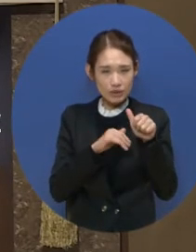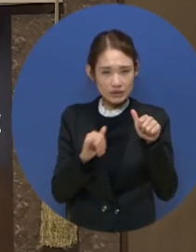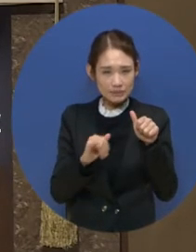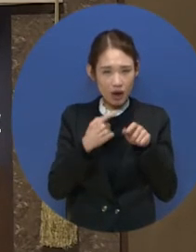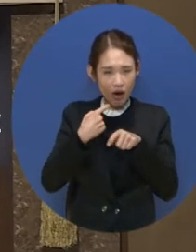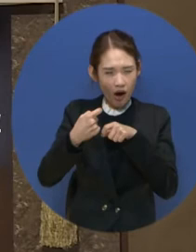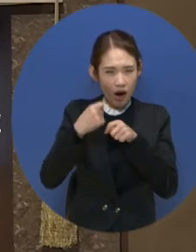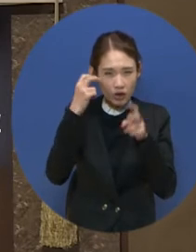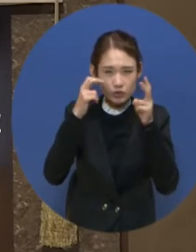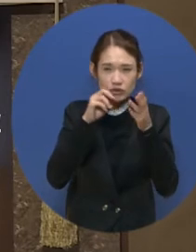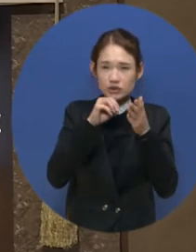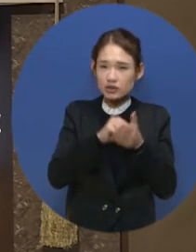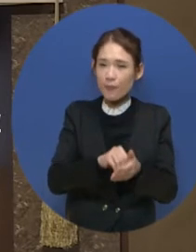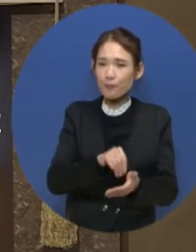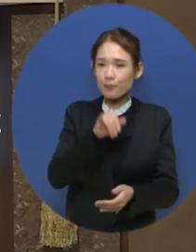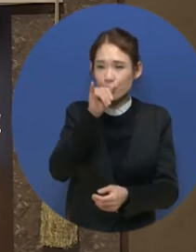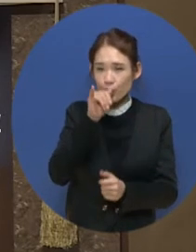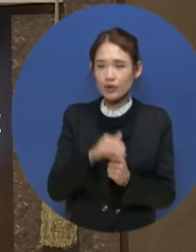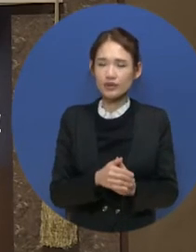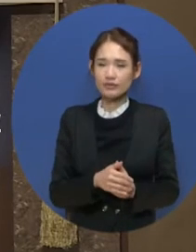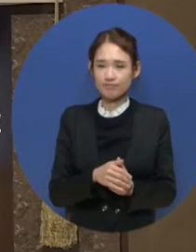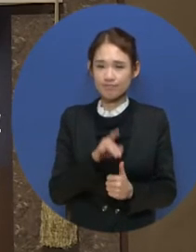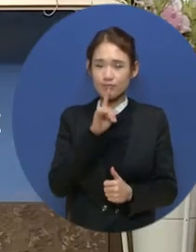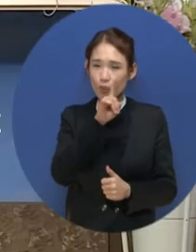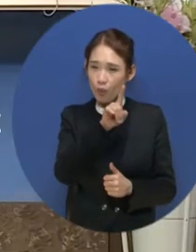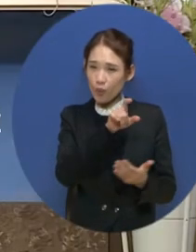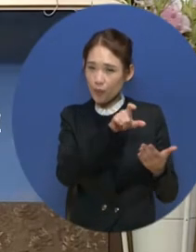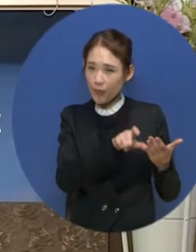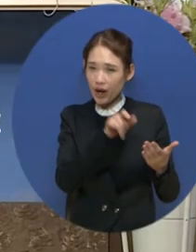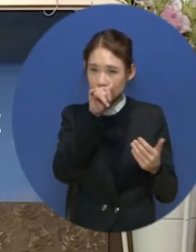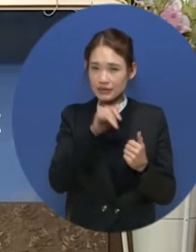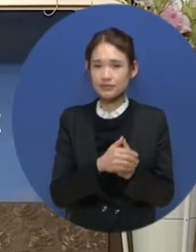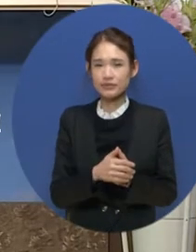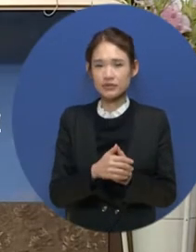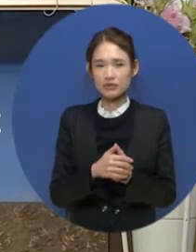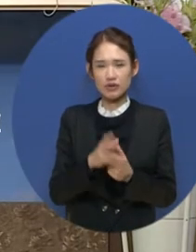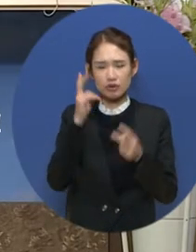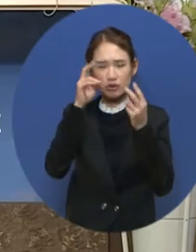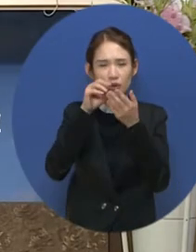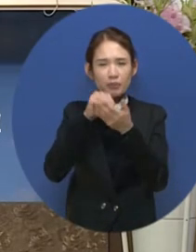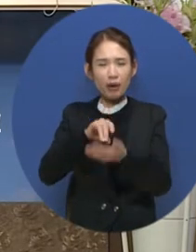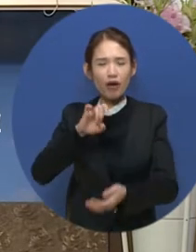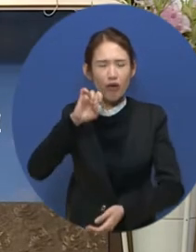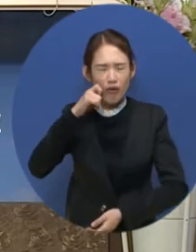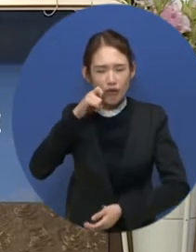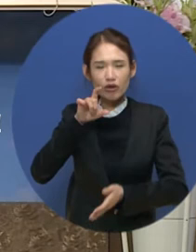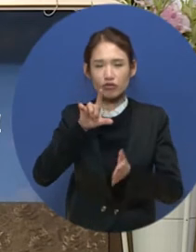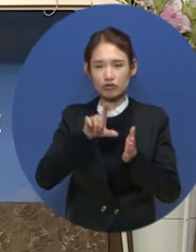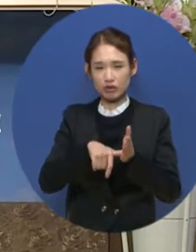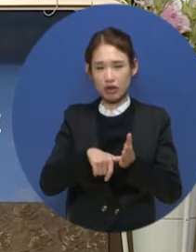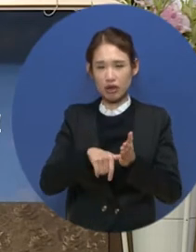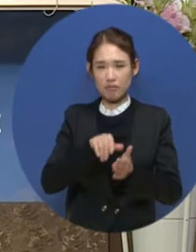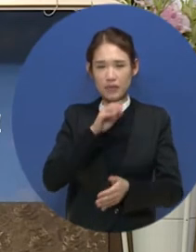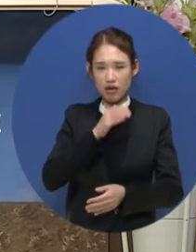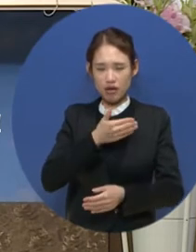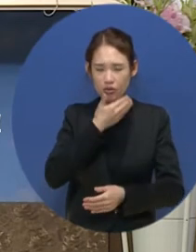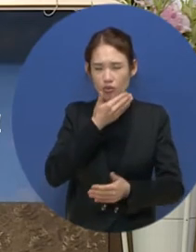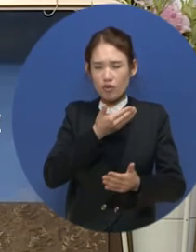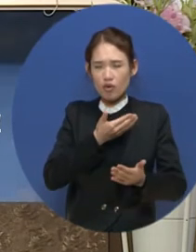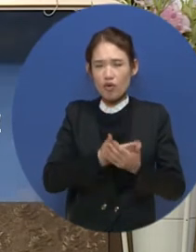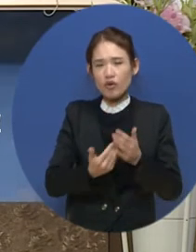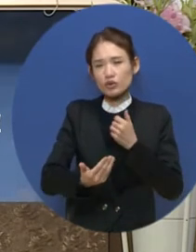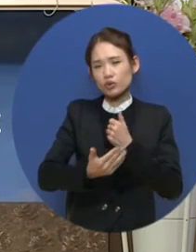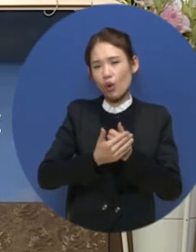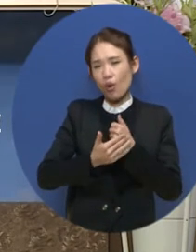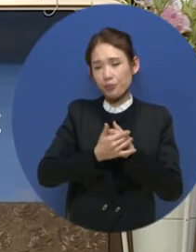이렇게 취업을 항구로 이렇게 후보가 되어 있었네 요즘같이 또 취업하기 힘든 애는 정말 굉장히 도움이 되는